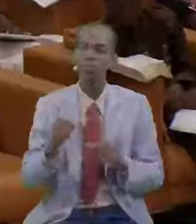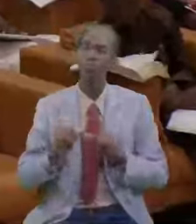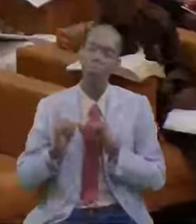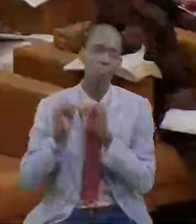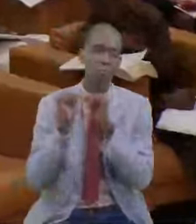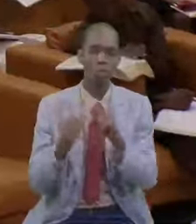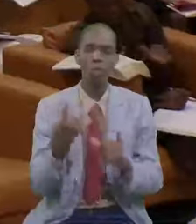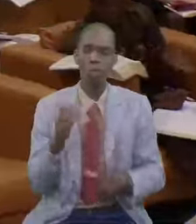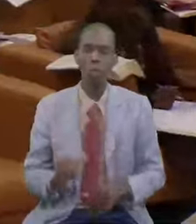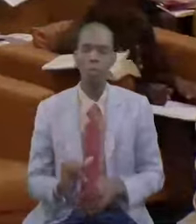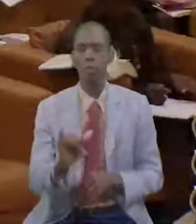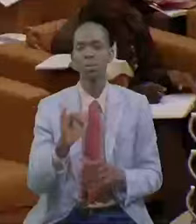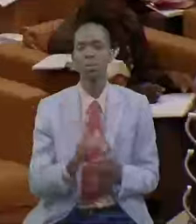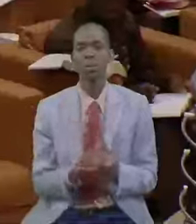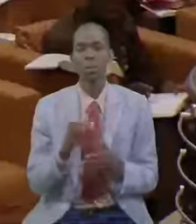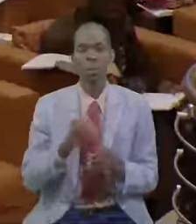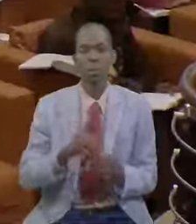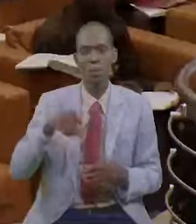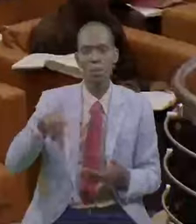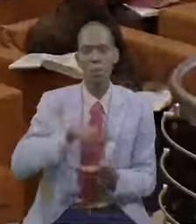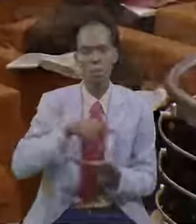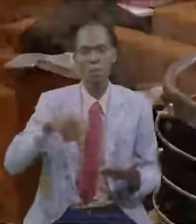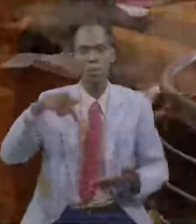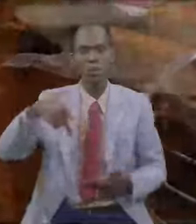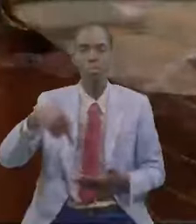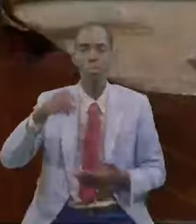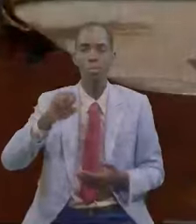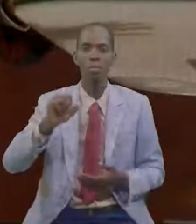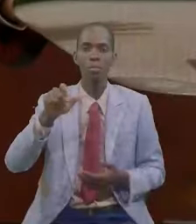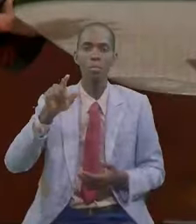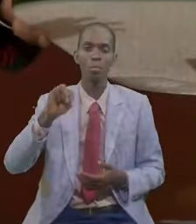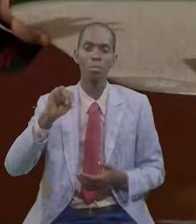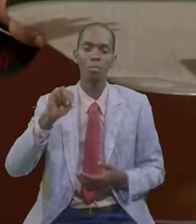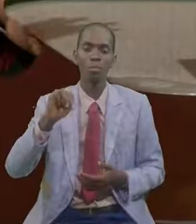la fin de sa vie. Psaume 68.